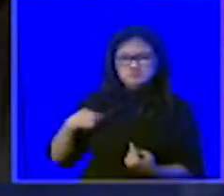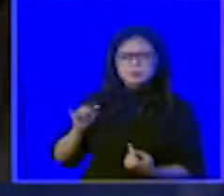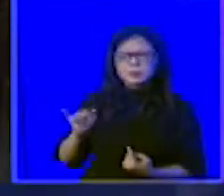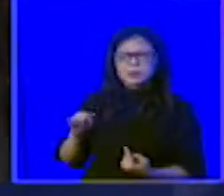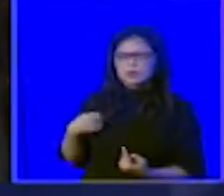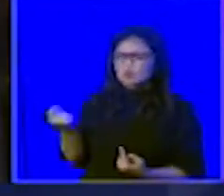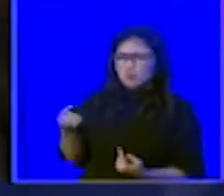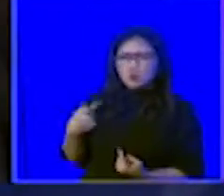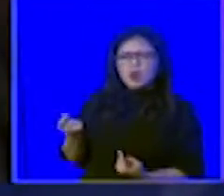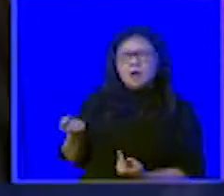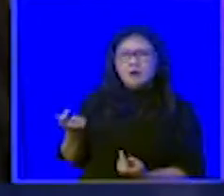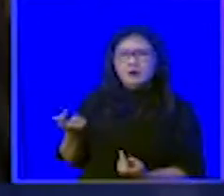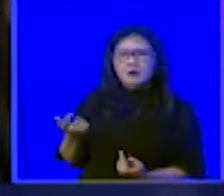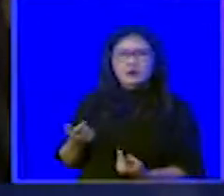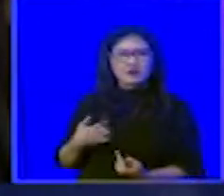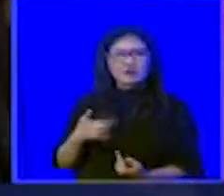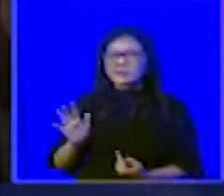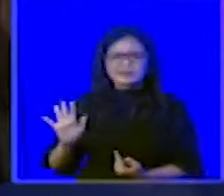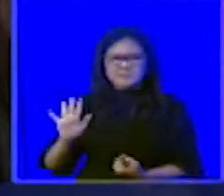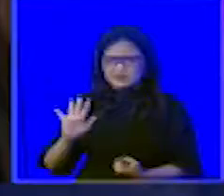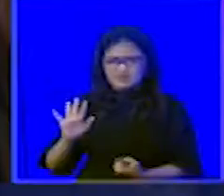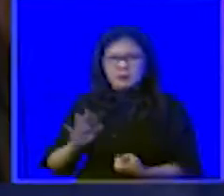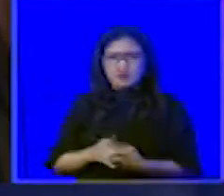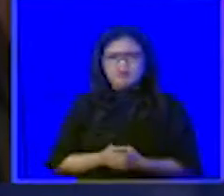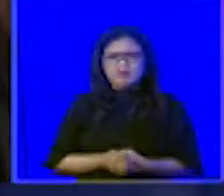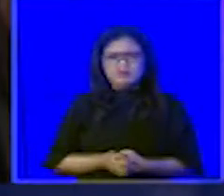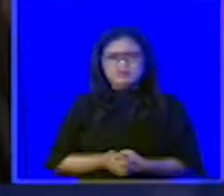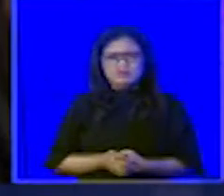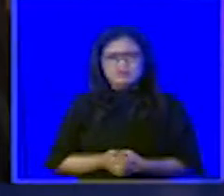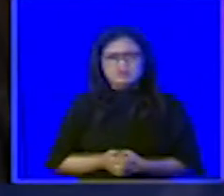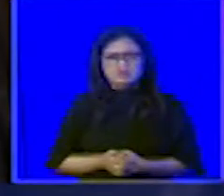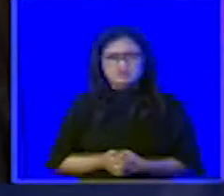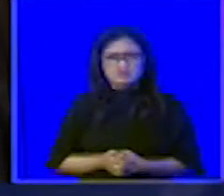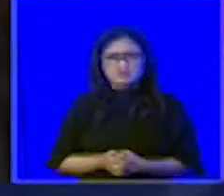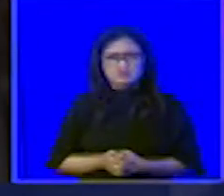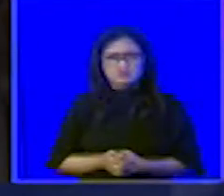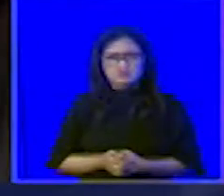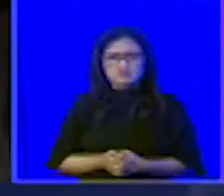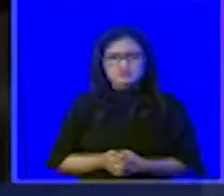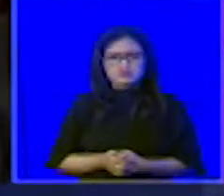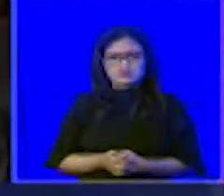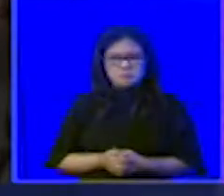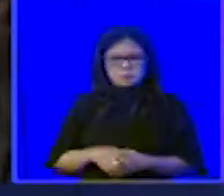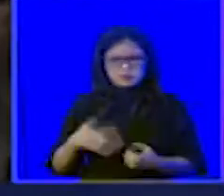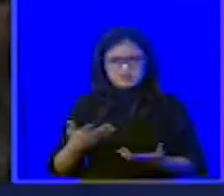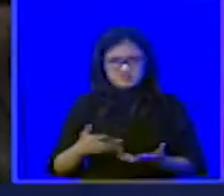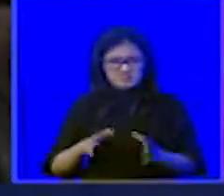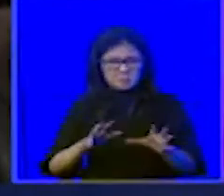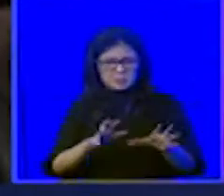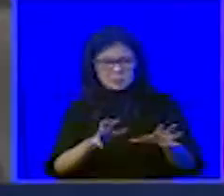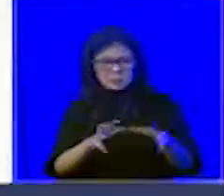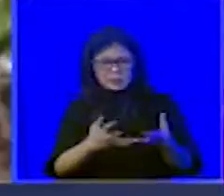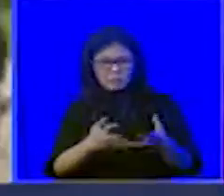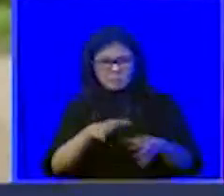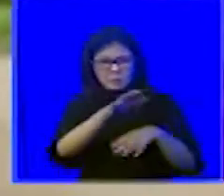ataupun apa yang dikatakan lah, kata-kata yang kurang enak gitu kan, bahwa di sini ada pungutan biaya atau apa.